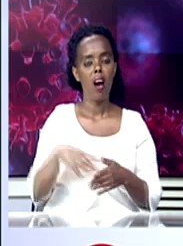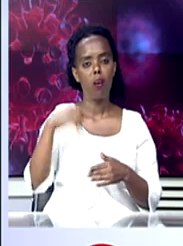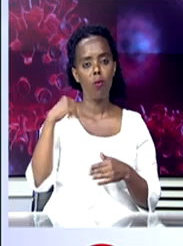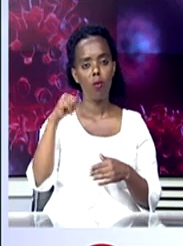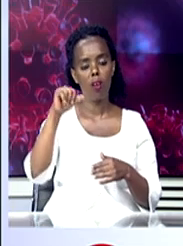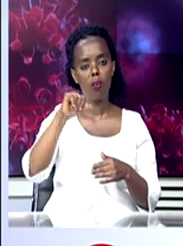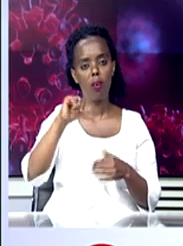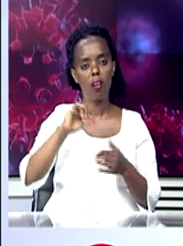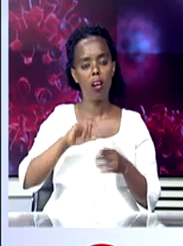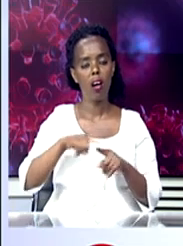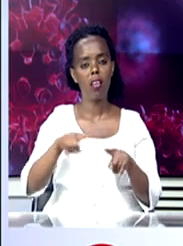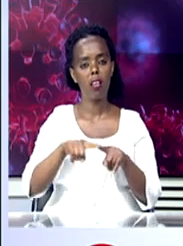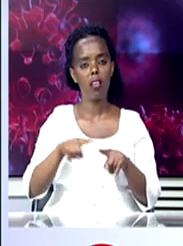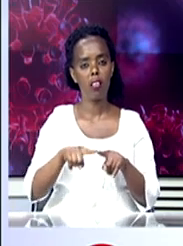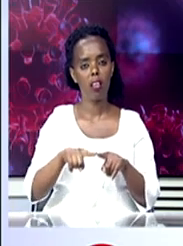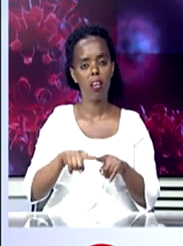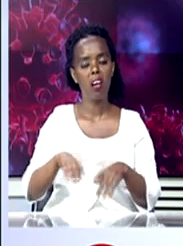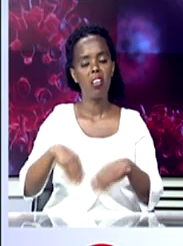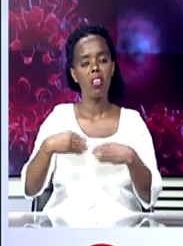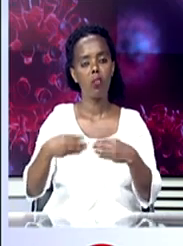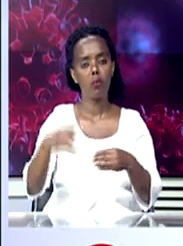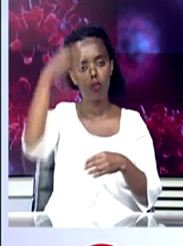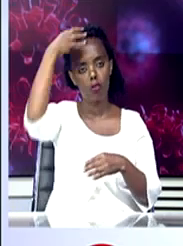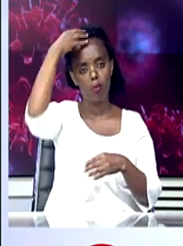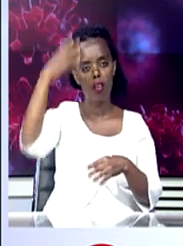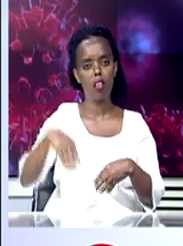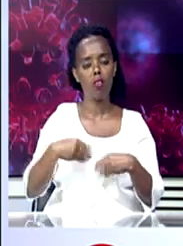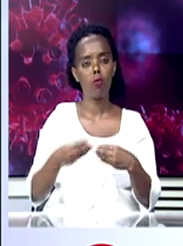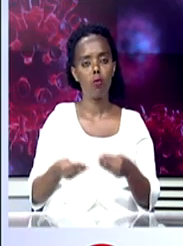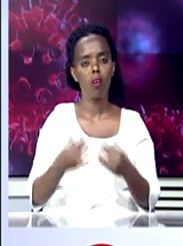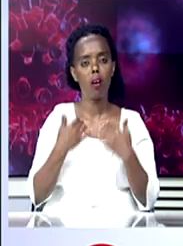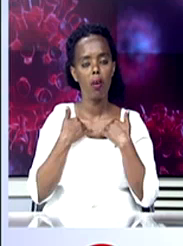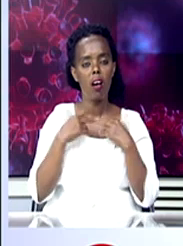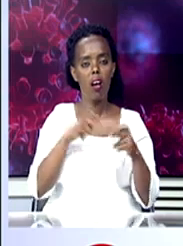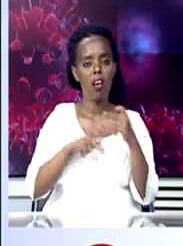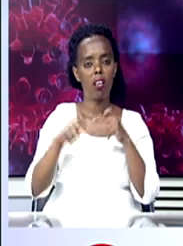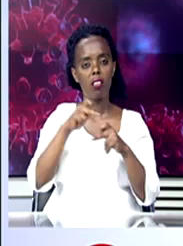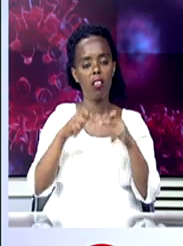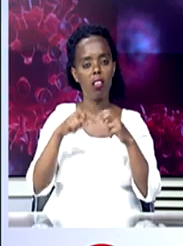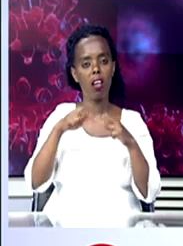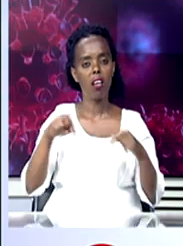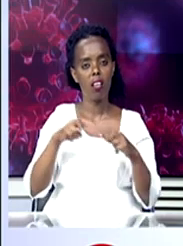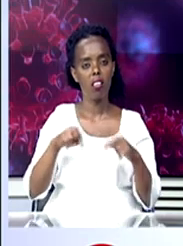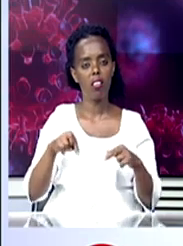alkooliiwwan garaagaraa kana mootummaan avveel gochuu qaba. Dhiyeessiisaa dafee hanga sadarkaa gandaatti